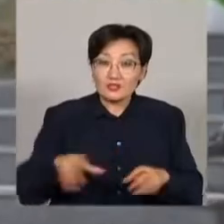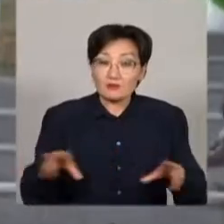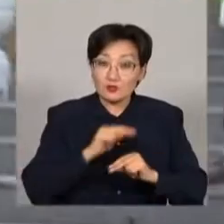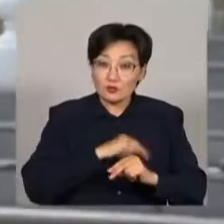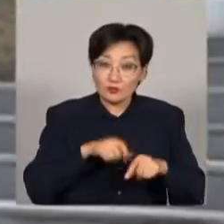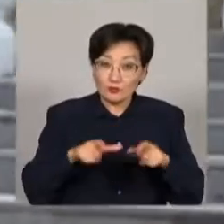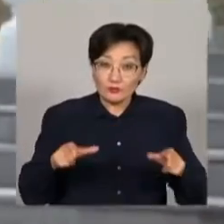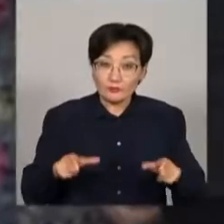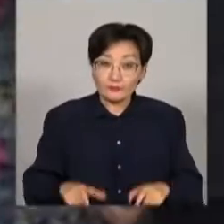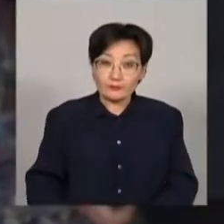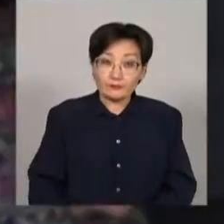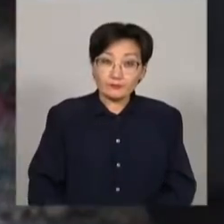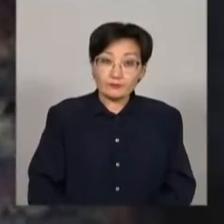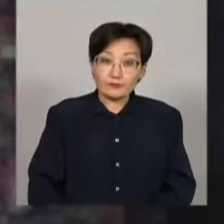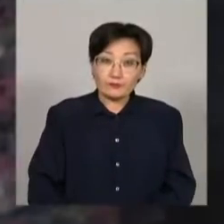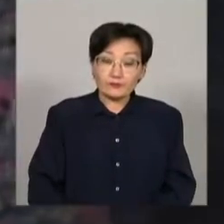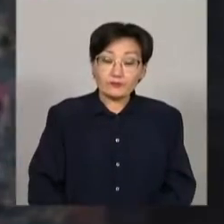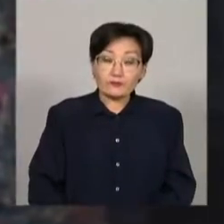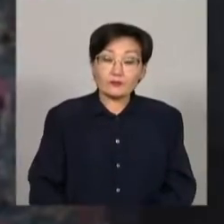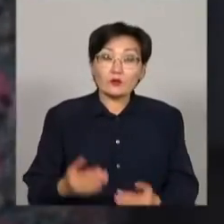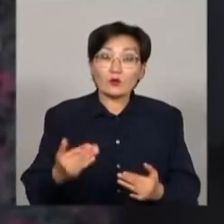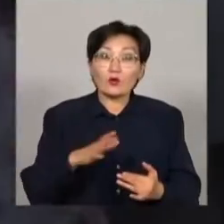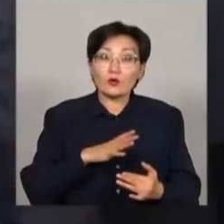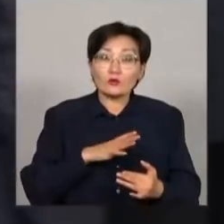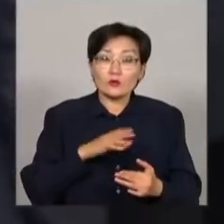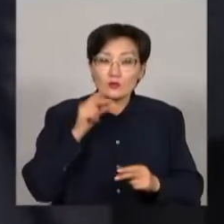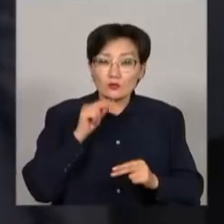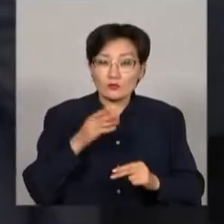коллеги. Он трудоголик,